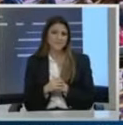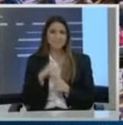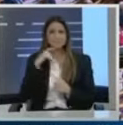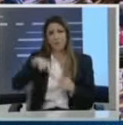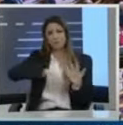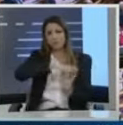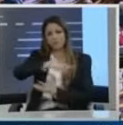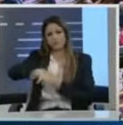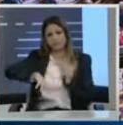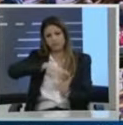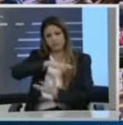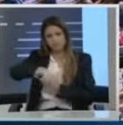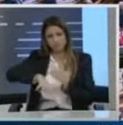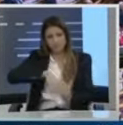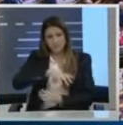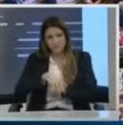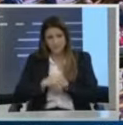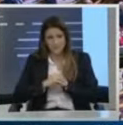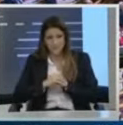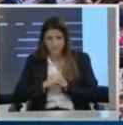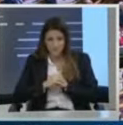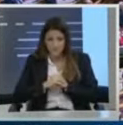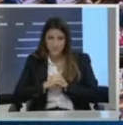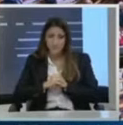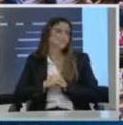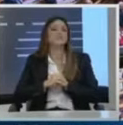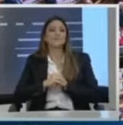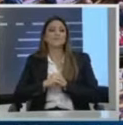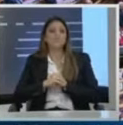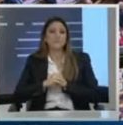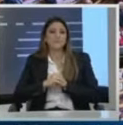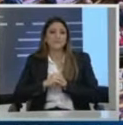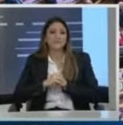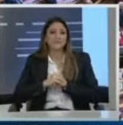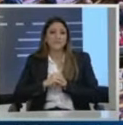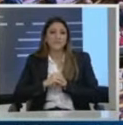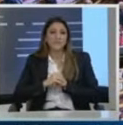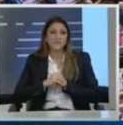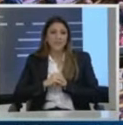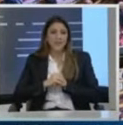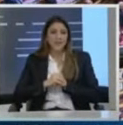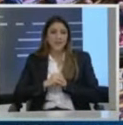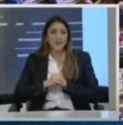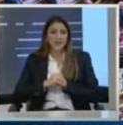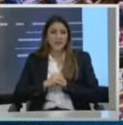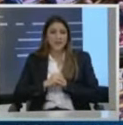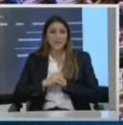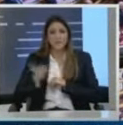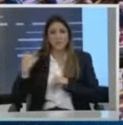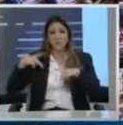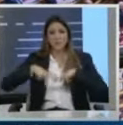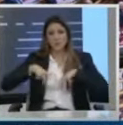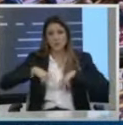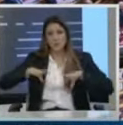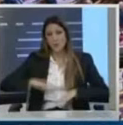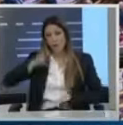Δεν χρειάζονται ενισχύσεις. Τα είπε μια χαρά ο κύριος Δένδιας. Ξαναπέστε τα κύριε Δένδια. Ένα θέμα, θα δείτε, θα δείτε, θα δείτε, θα δείτε, θα δείτε.